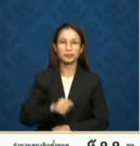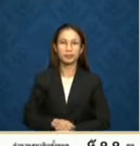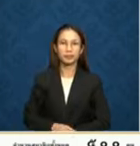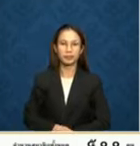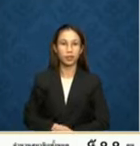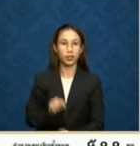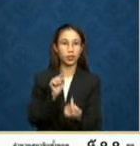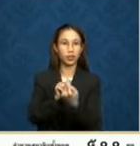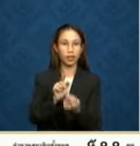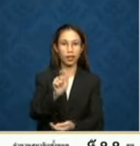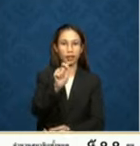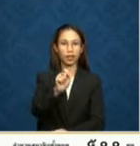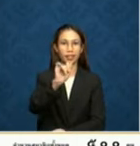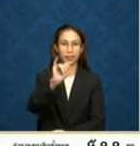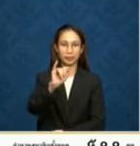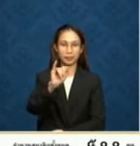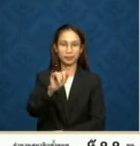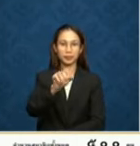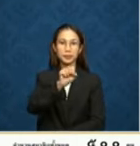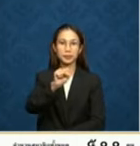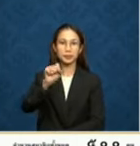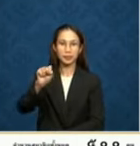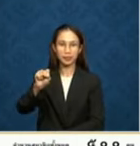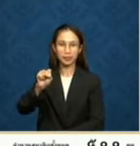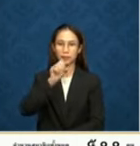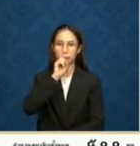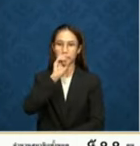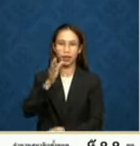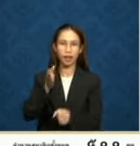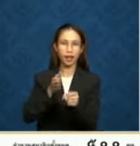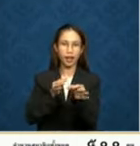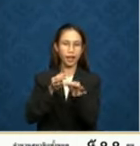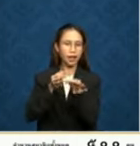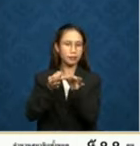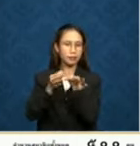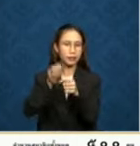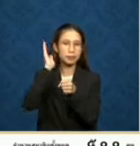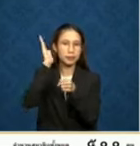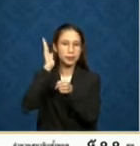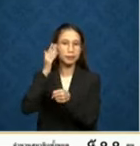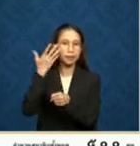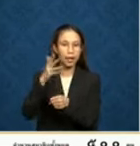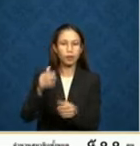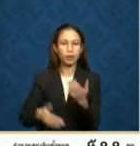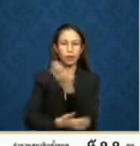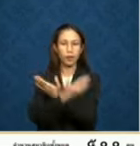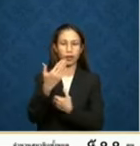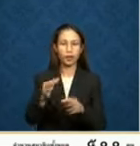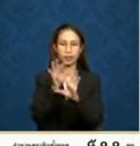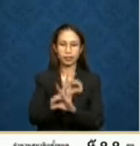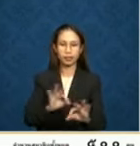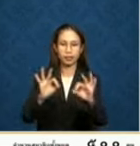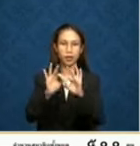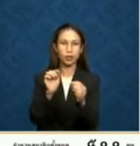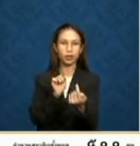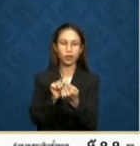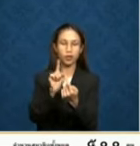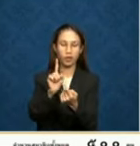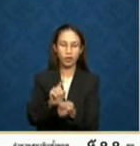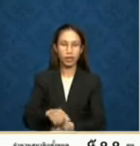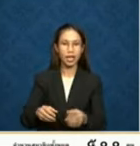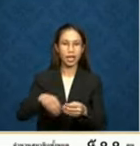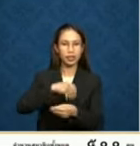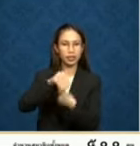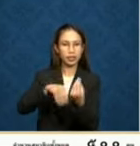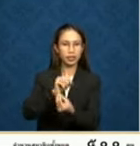จาก AI ครับสัสสิทธพลได้อาภิปร้ายเว้วัก่อนละครัวานี้คือ โอกาสสำคัญเป็เครื่องจากทาง ethic Believe